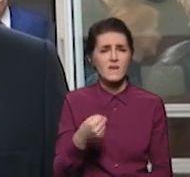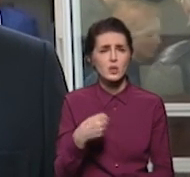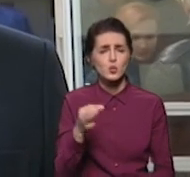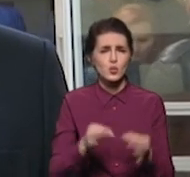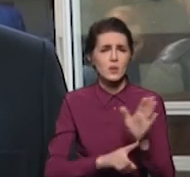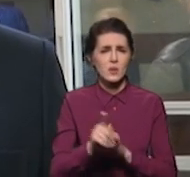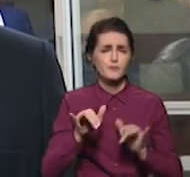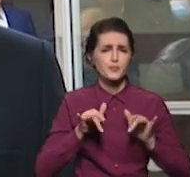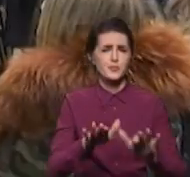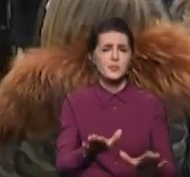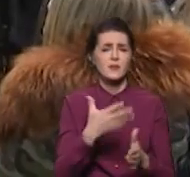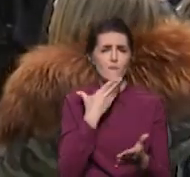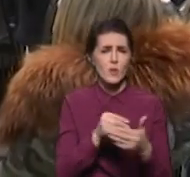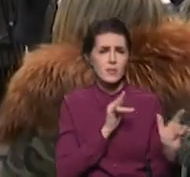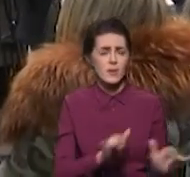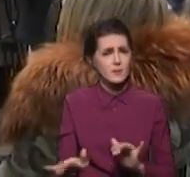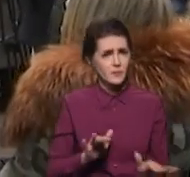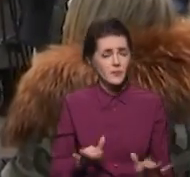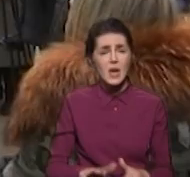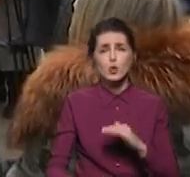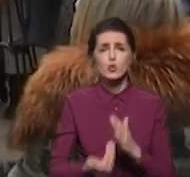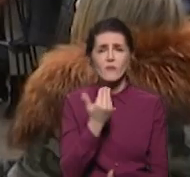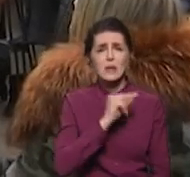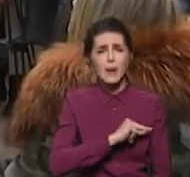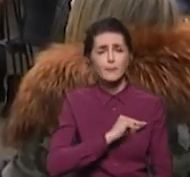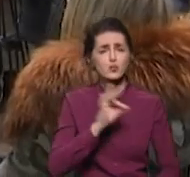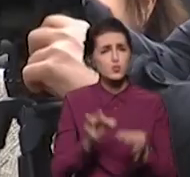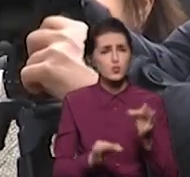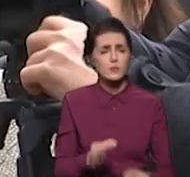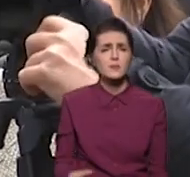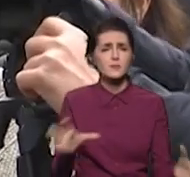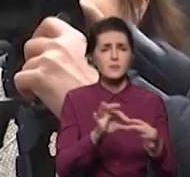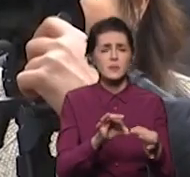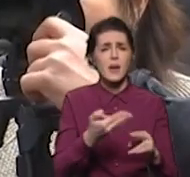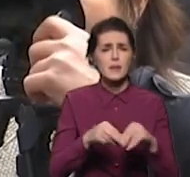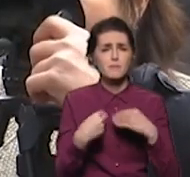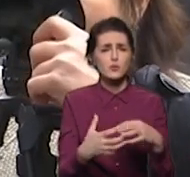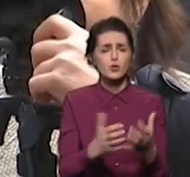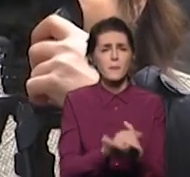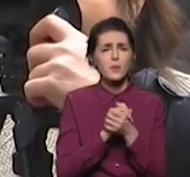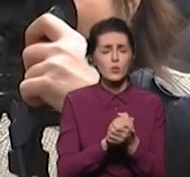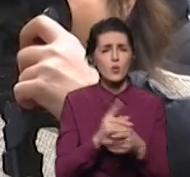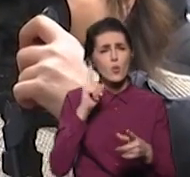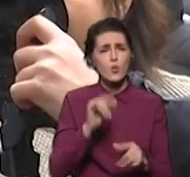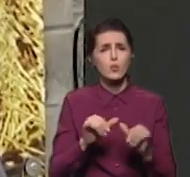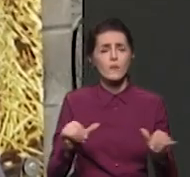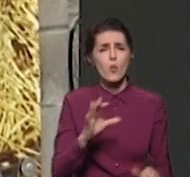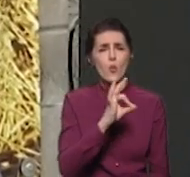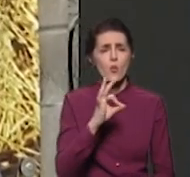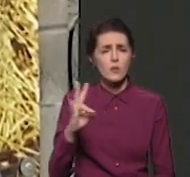свою процесуальну діяльність. До відновлення роботи суду долучилися і міжнародні партнери з програми розвитку